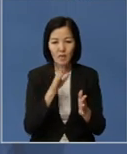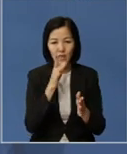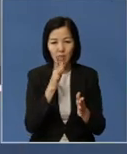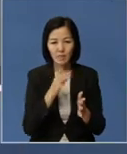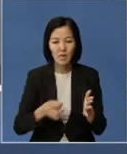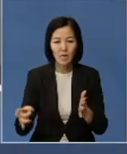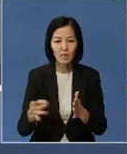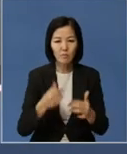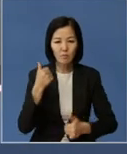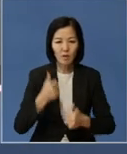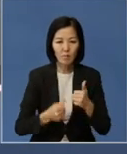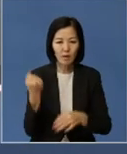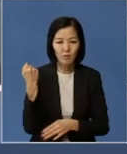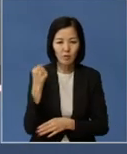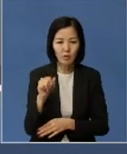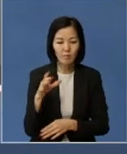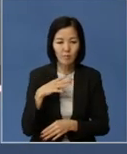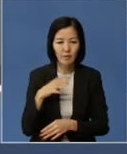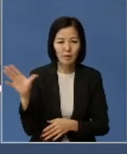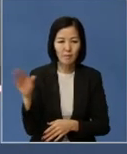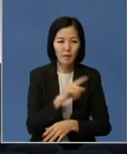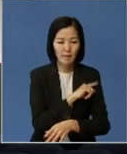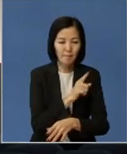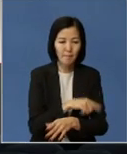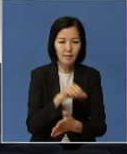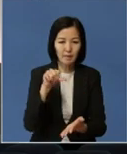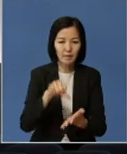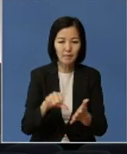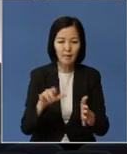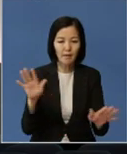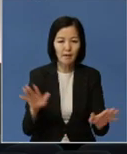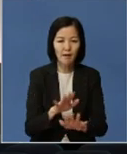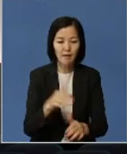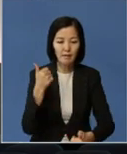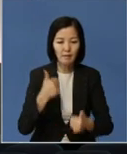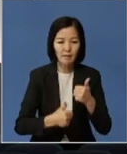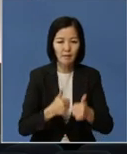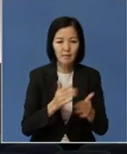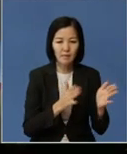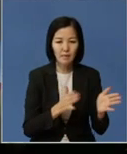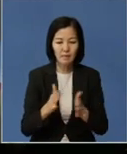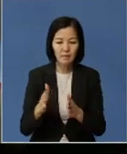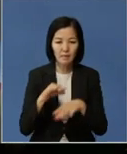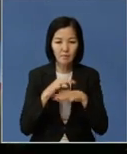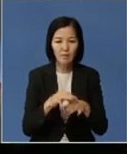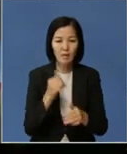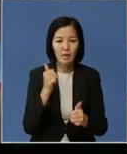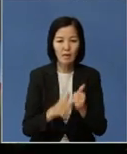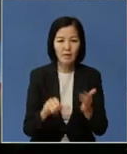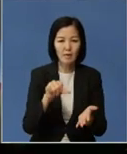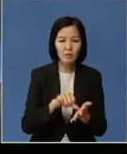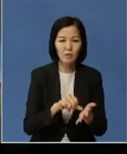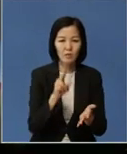Көбі республикалық байқаулардың жеңімпазы. Кіл мықты қатысқан ән сайыс кезең-кезеңмен өткізілді. Бірінші турда әр қатысушы